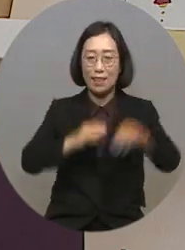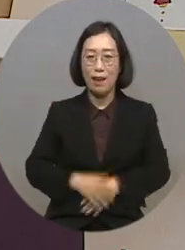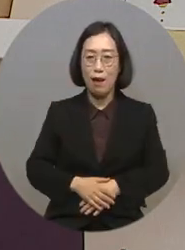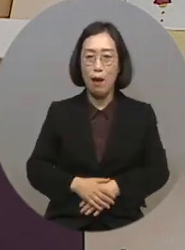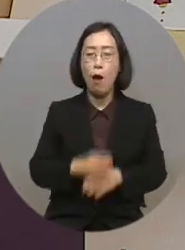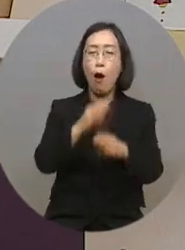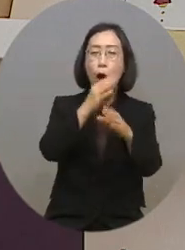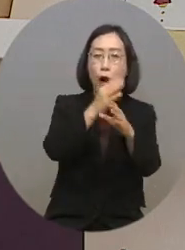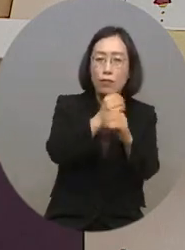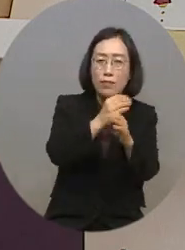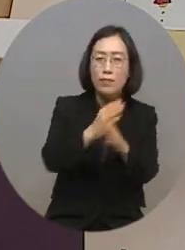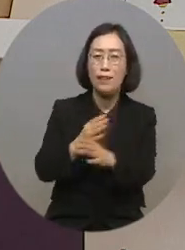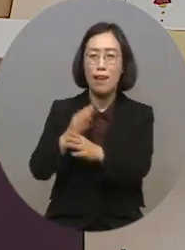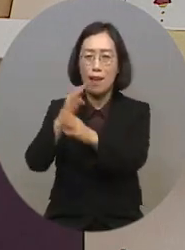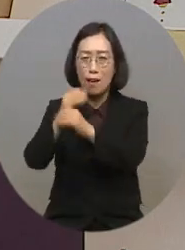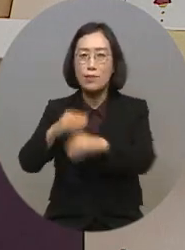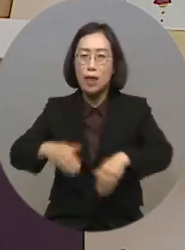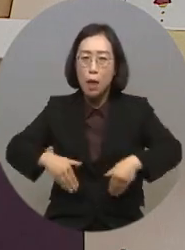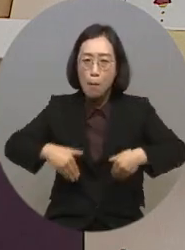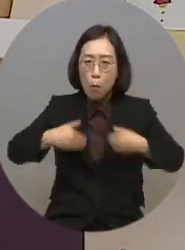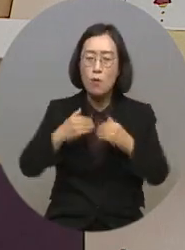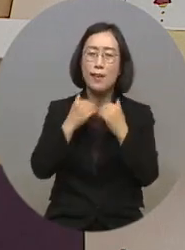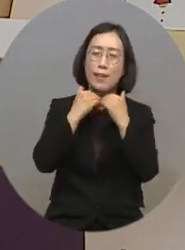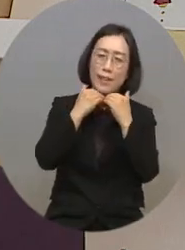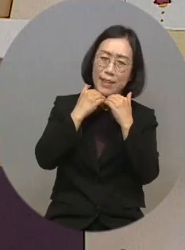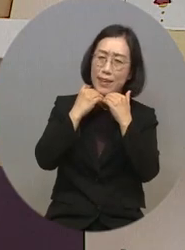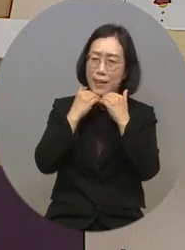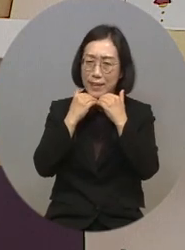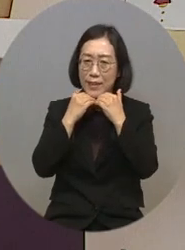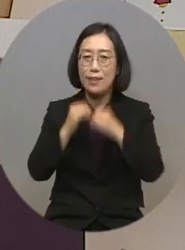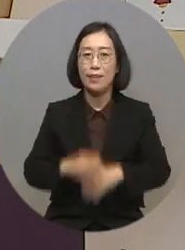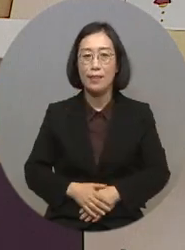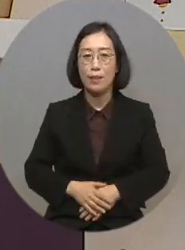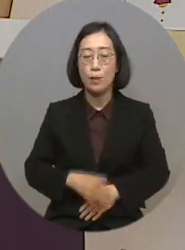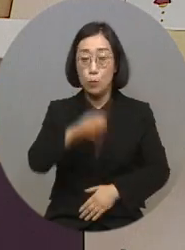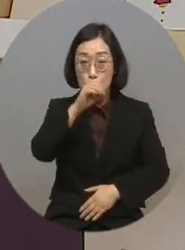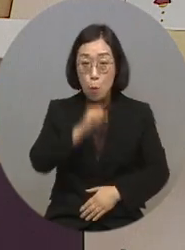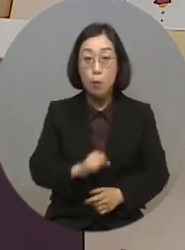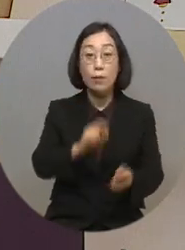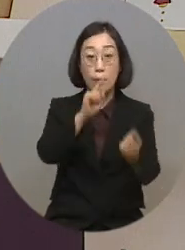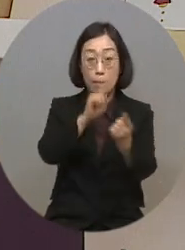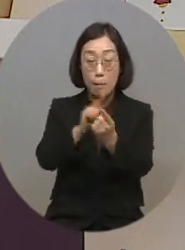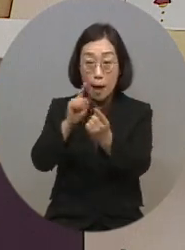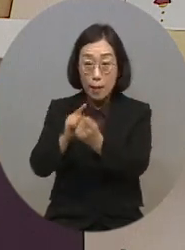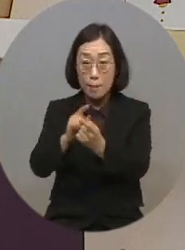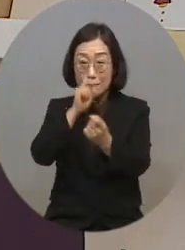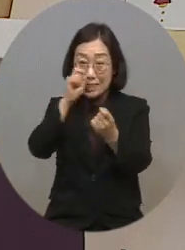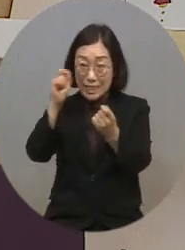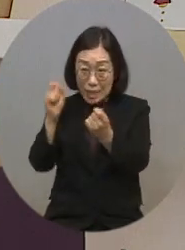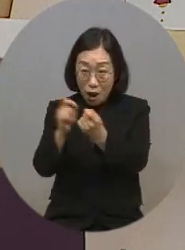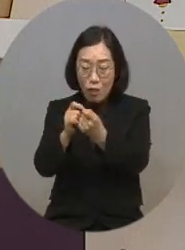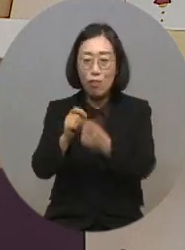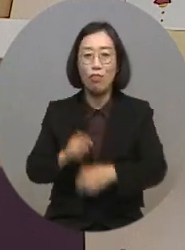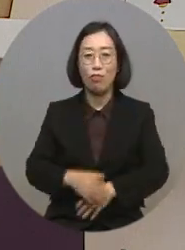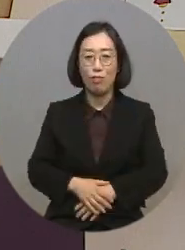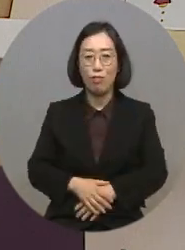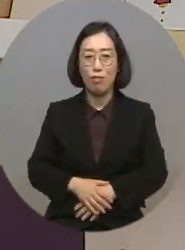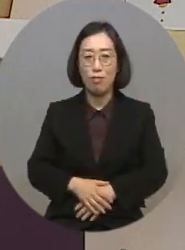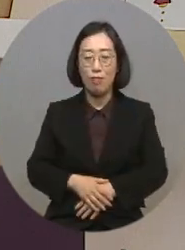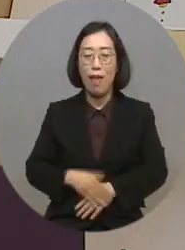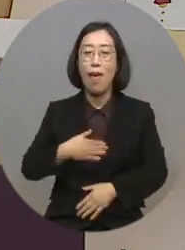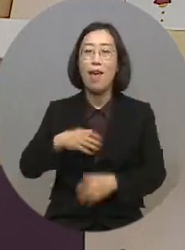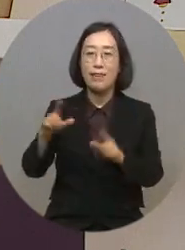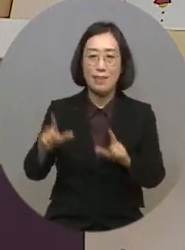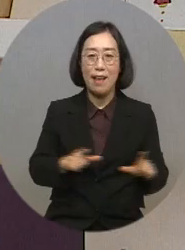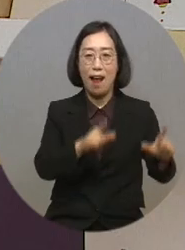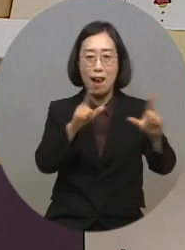이제나 저제나 봄을 기다리다. 좋은 만남 좋은 인연으로 내